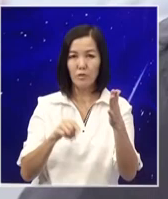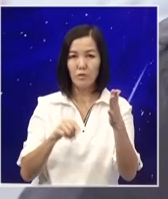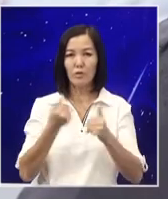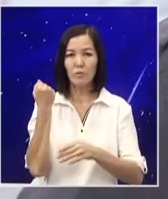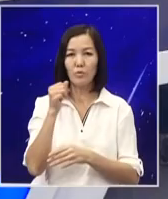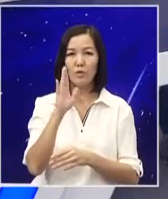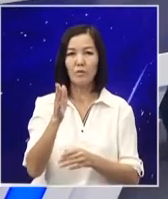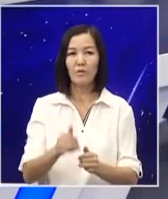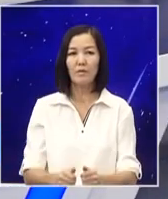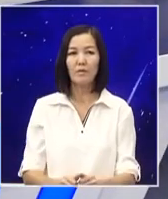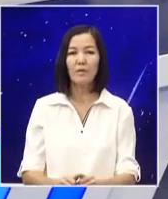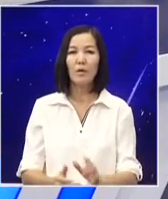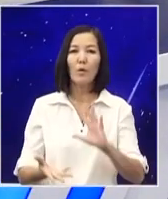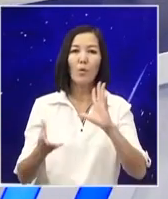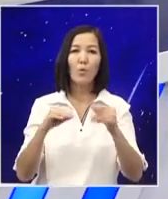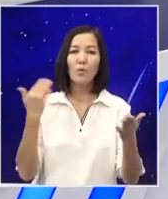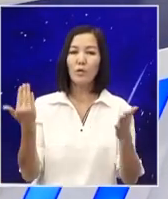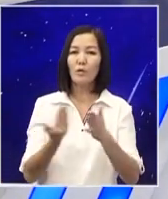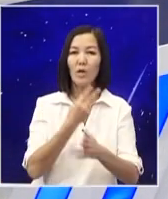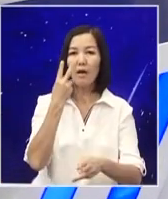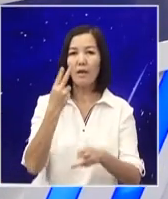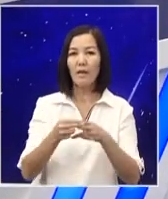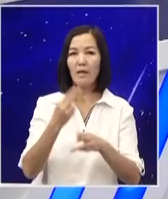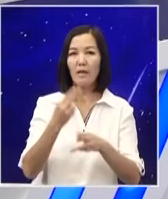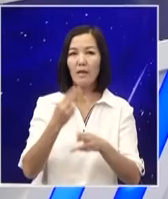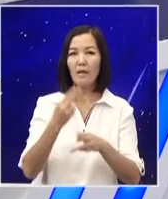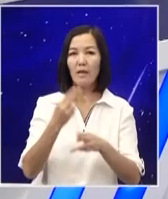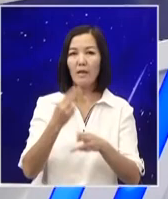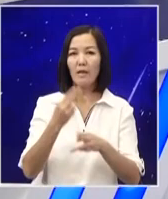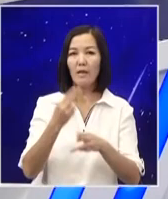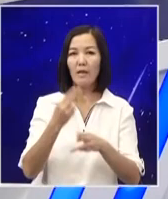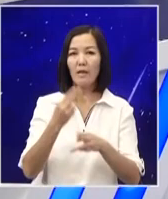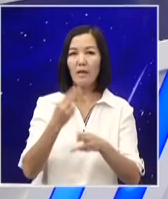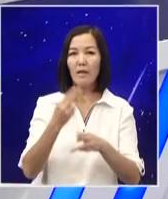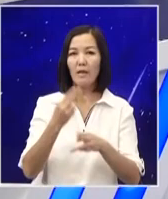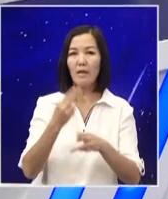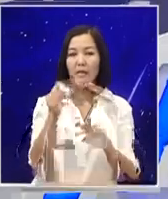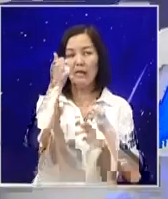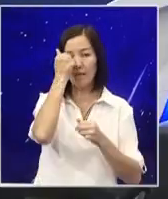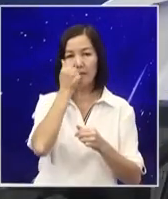Қадырмен дағайын бүгінге айтара.